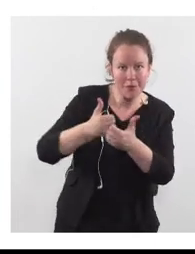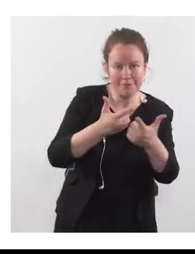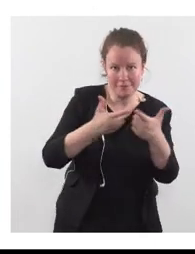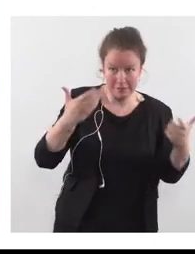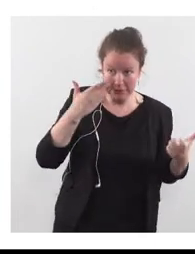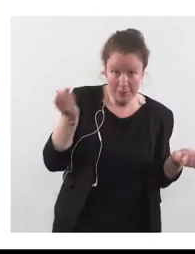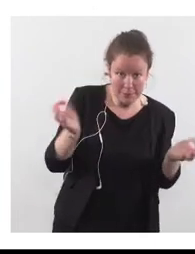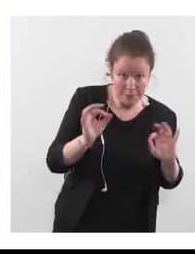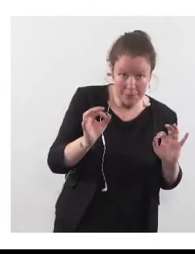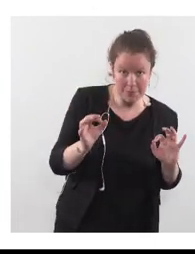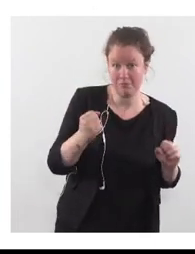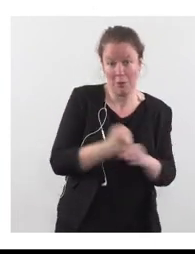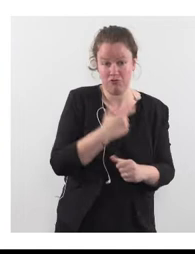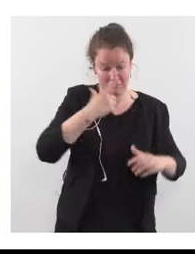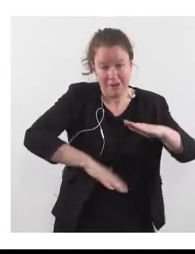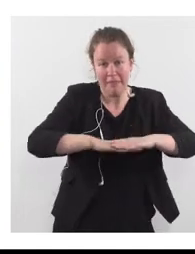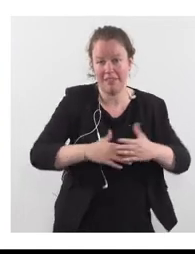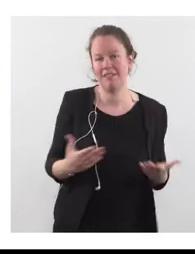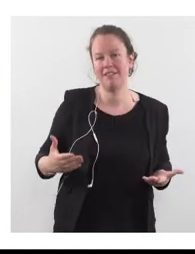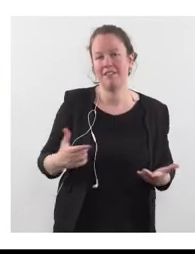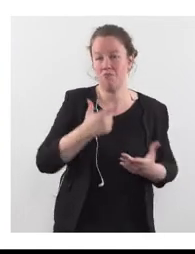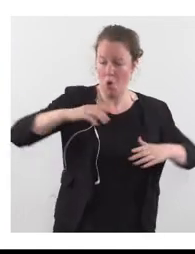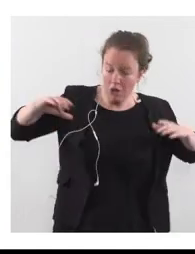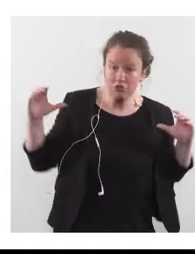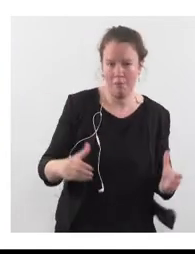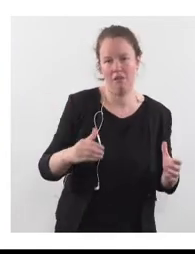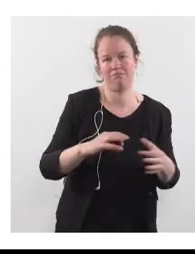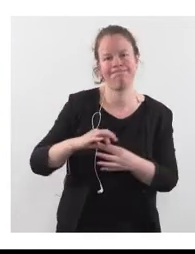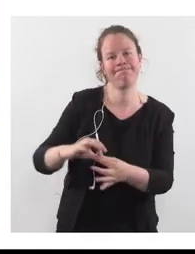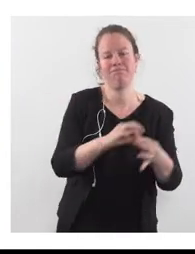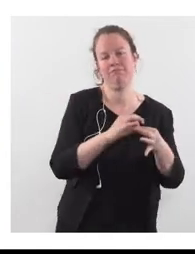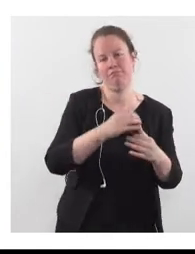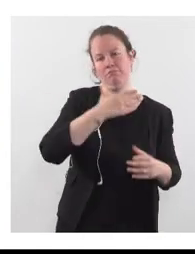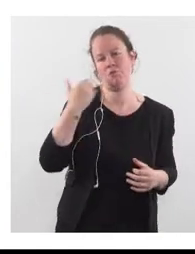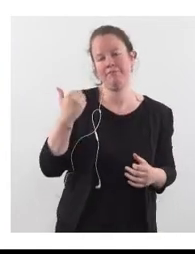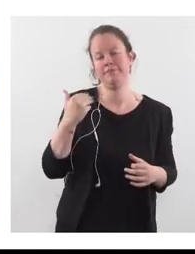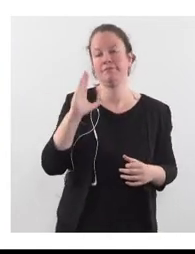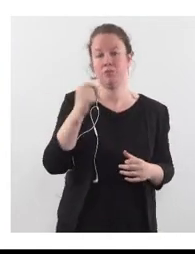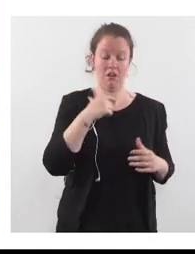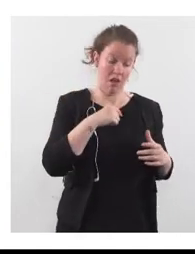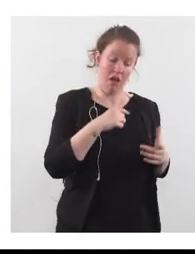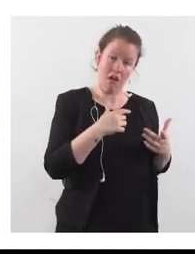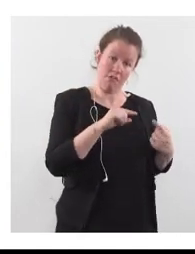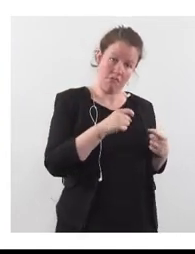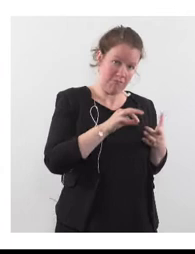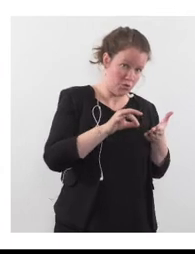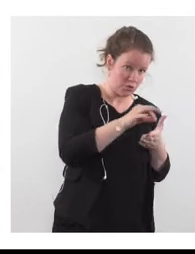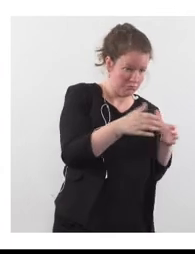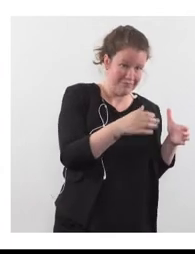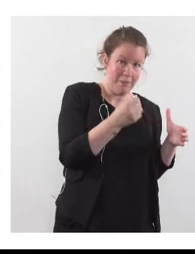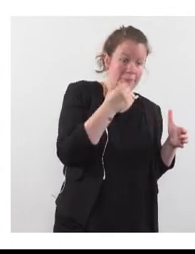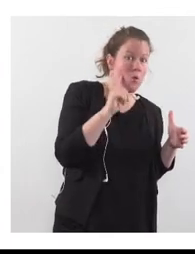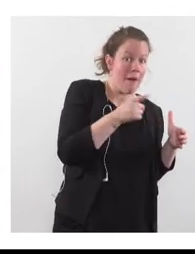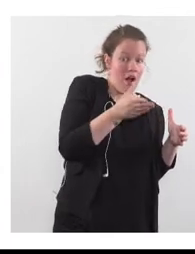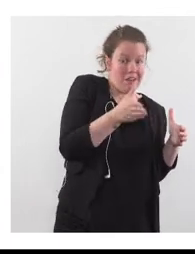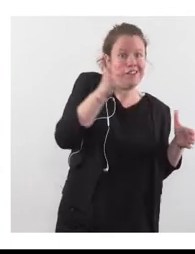procédures, dans ces cas-là, le potentiel est limité. Il faut donc, parallèlement aux contentieux stratégiques, développer d'autres types d'actions pour que